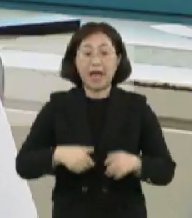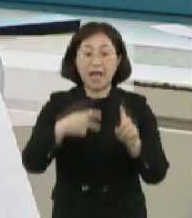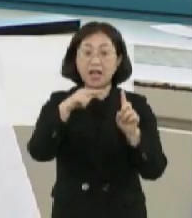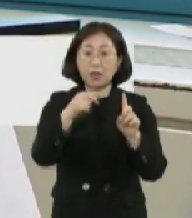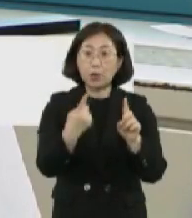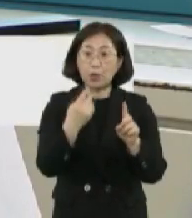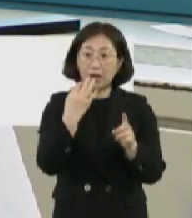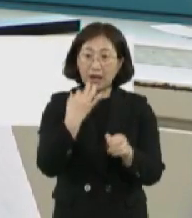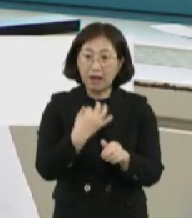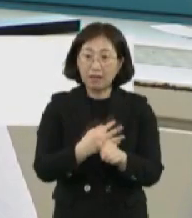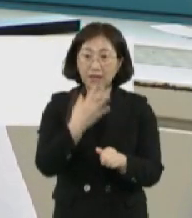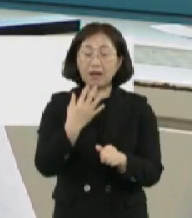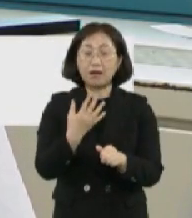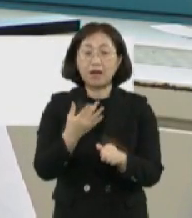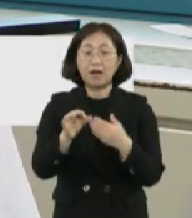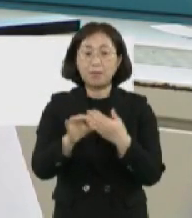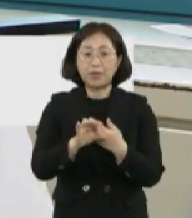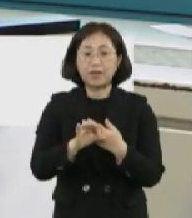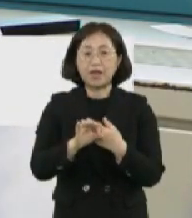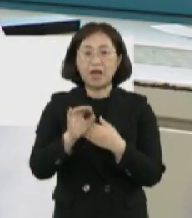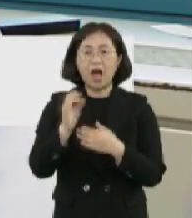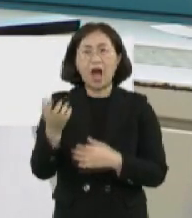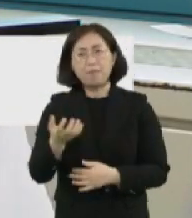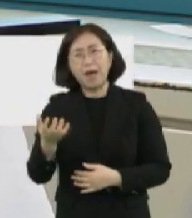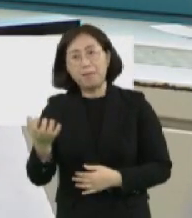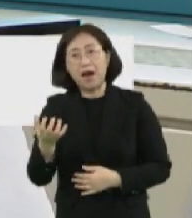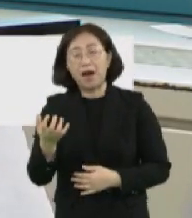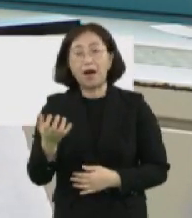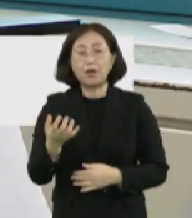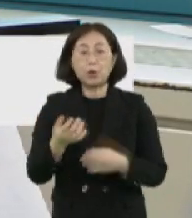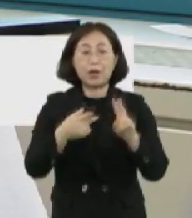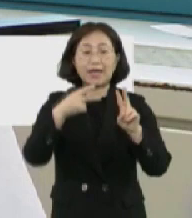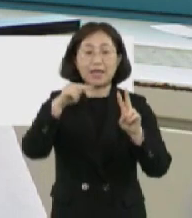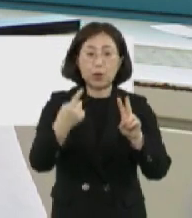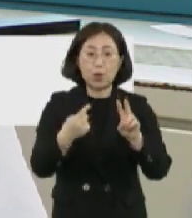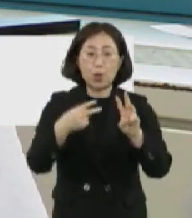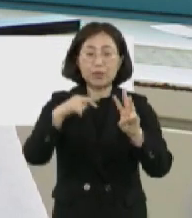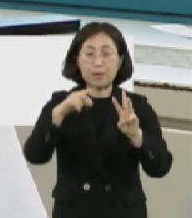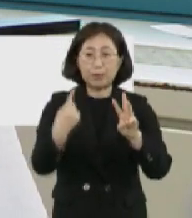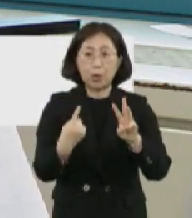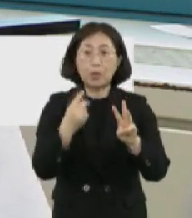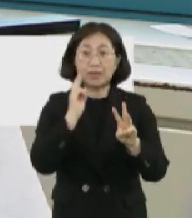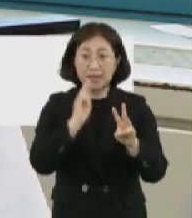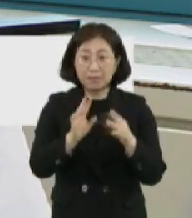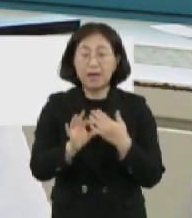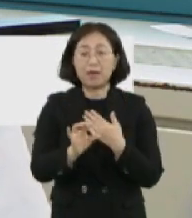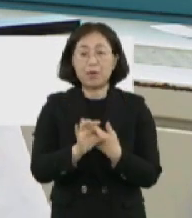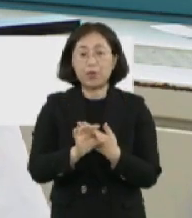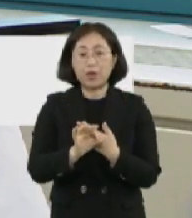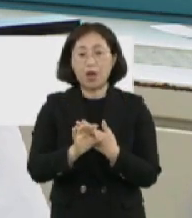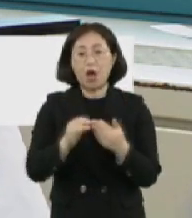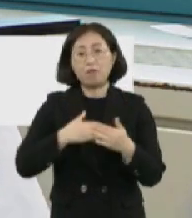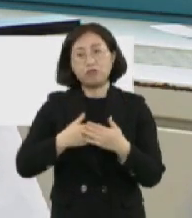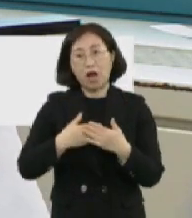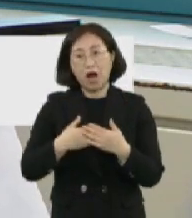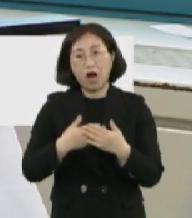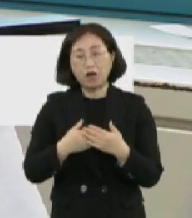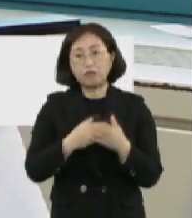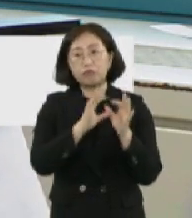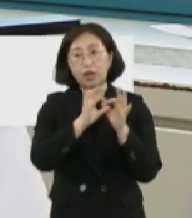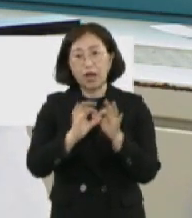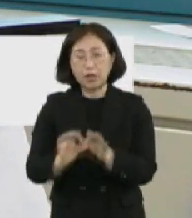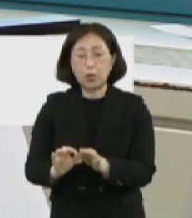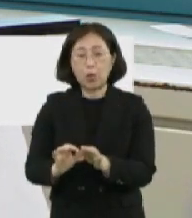경우에는 만성 통증으로 남을 수도 있고 그보다 더 심한 2도, 3도 손상 같은 경우에는 관절 불안정성으로 이어질 수도